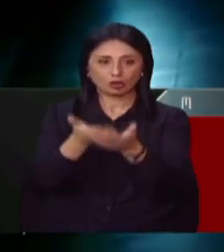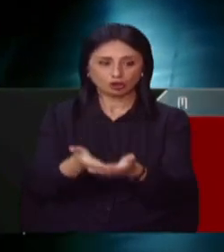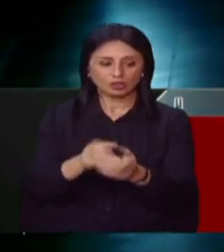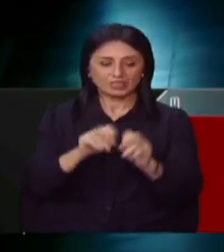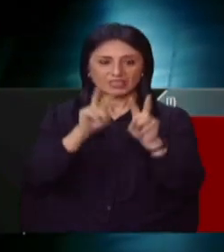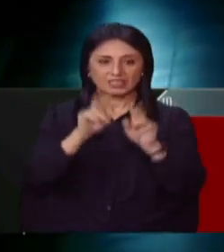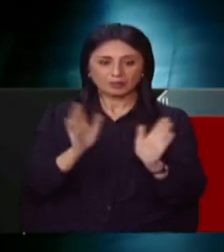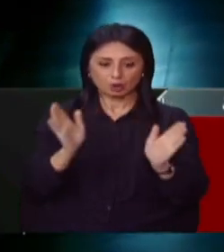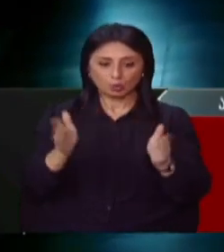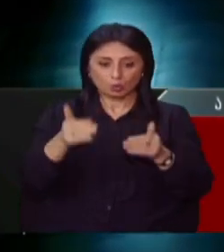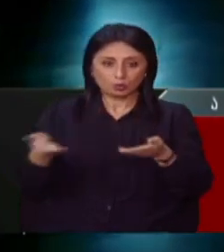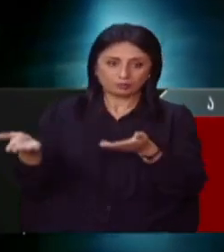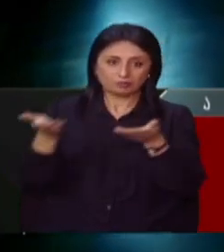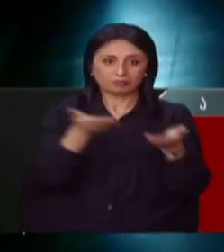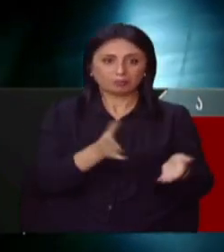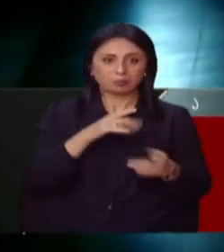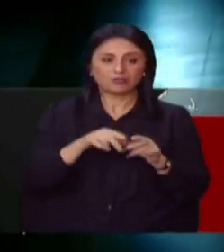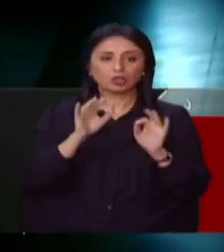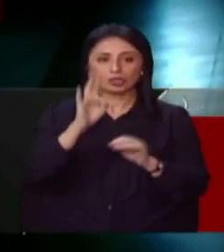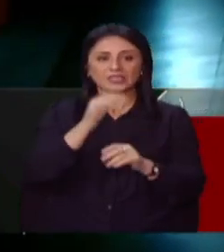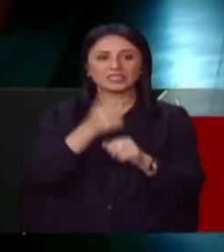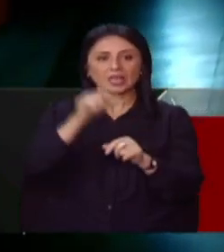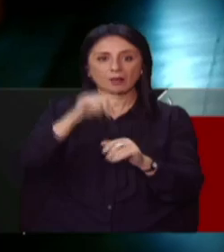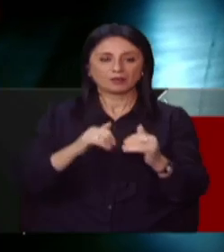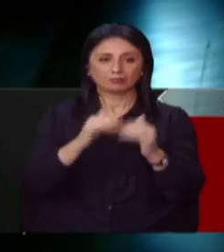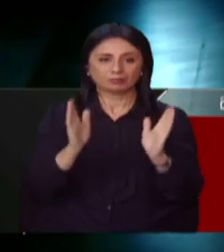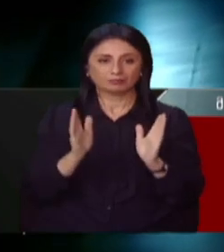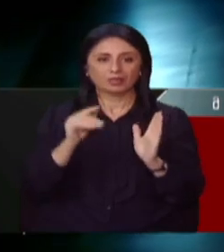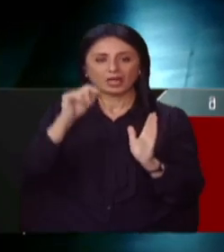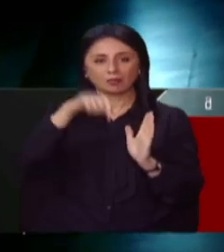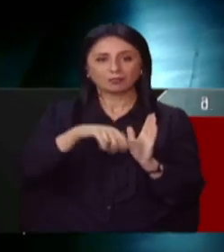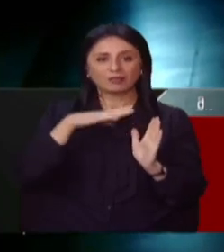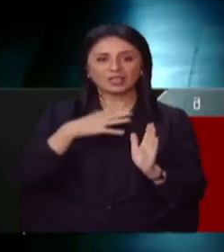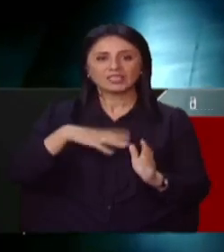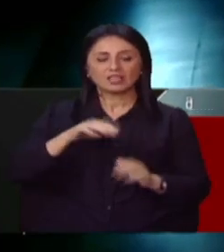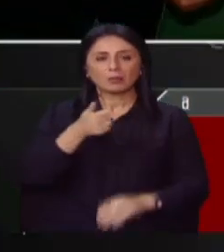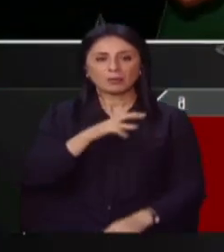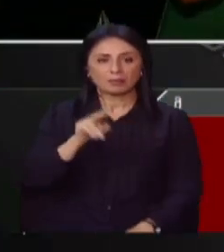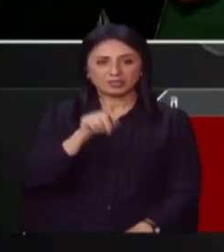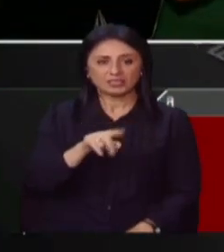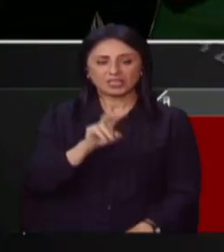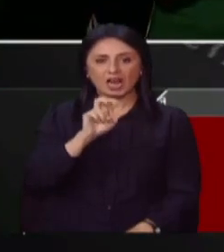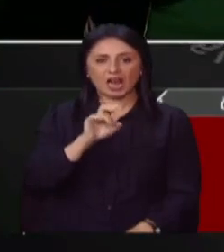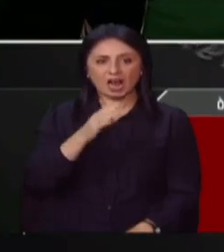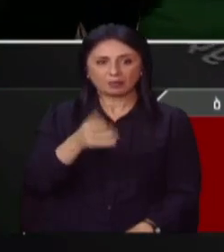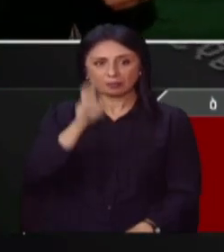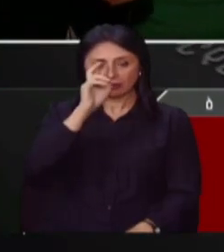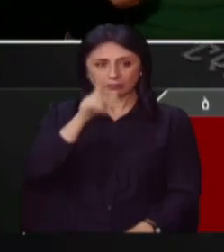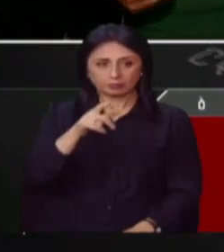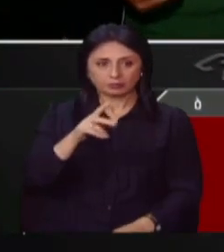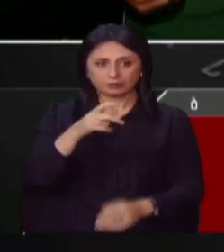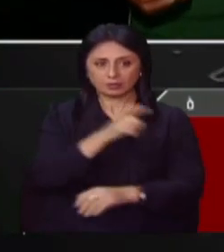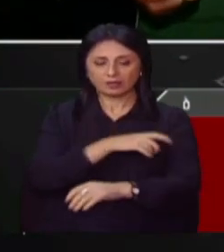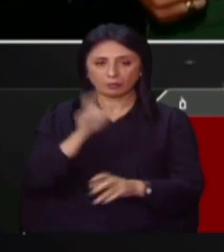ის სპეციალური ყუთი რომელთან ჩამოიტანეს საქართველოში სწორედ საპატრიარქოში გაიხსნა იქ იმყოფებოდნენ საქართველოს პრემიერ-მინისტრი ირაკლი ღარიბაშვილი და მთავრობის